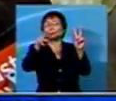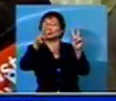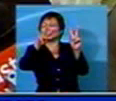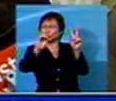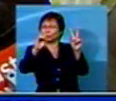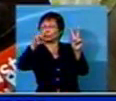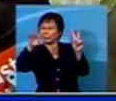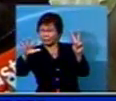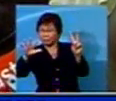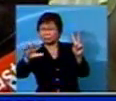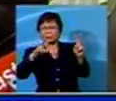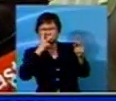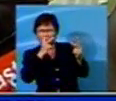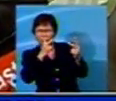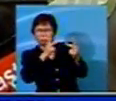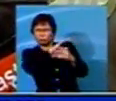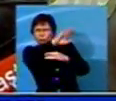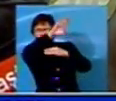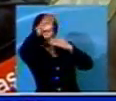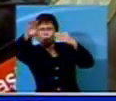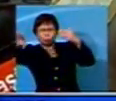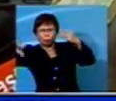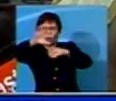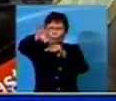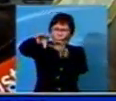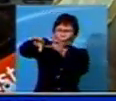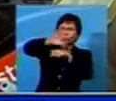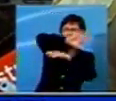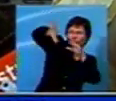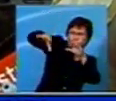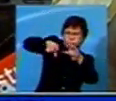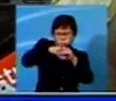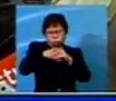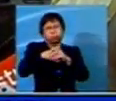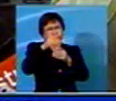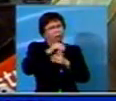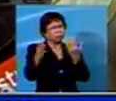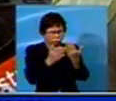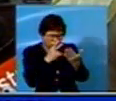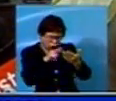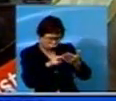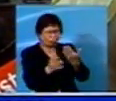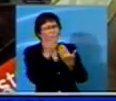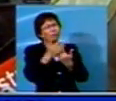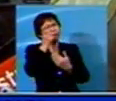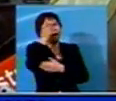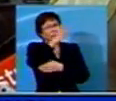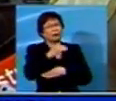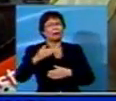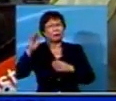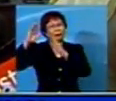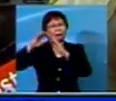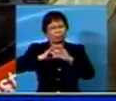dia sangat apa ni komprehensif dapat difahami dengan mudah dan saya rasa akan dapat terlaksana Apa yang